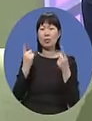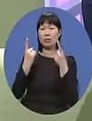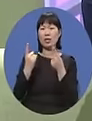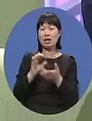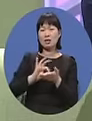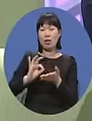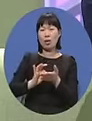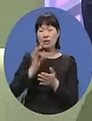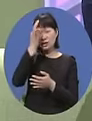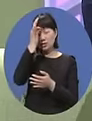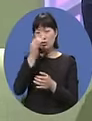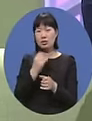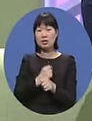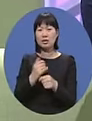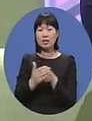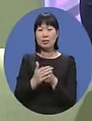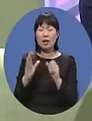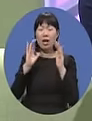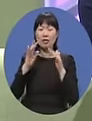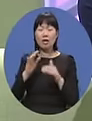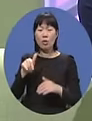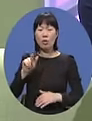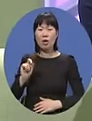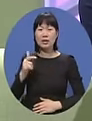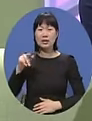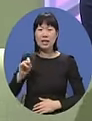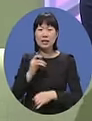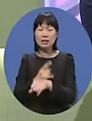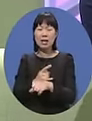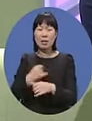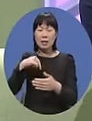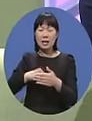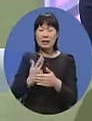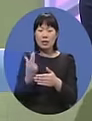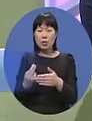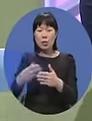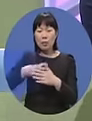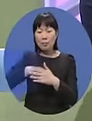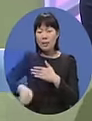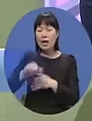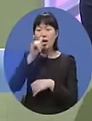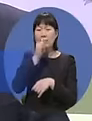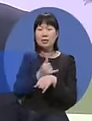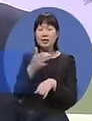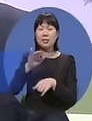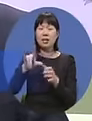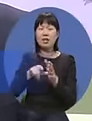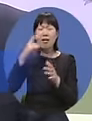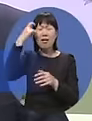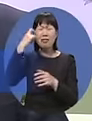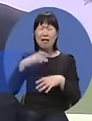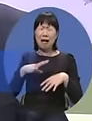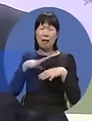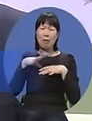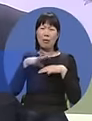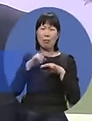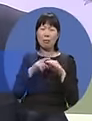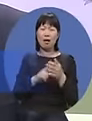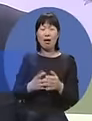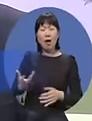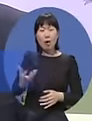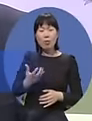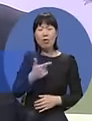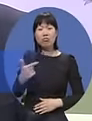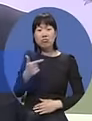그런 시술이에요. 그러니까 아이가 관장을 해서 당장 배 안에 있는 변을 빼줄 수는 있지만 네. 그럴 때 느끼는 공포심이나 이런